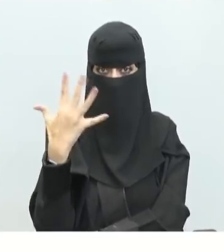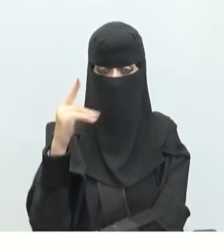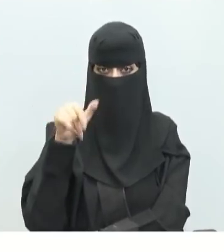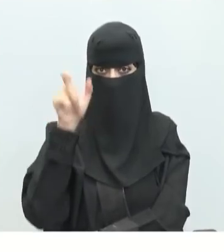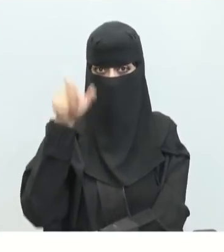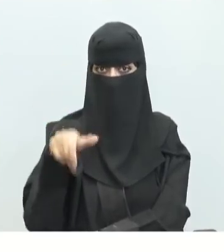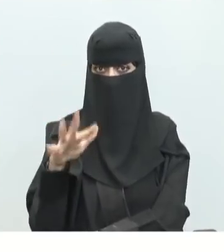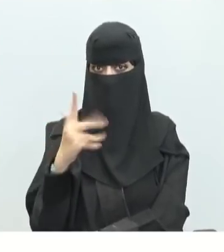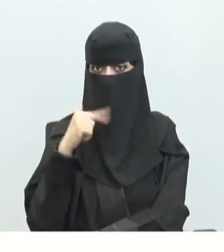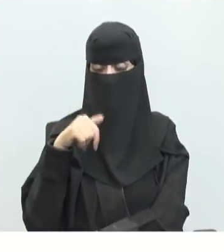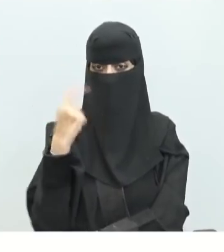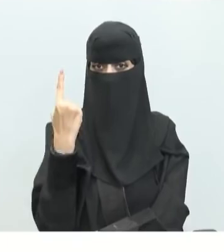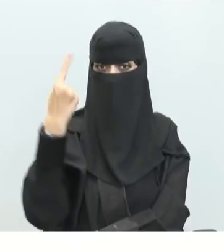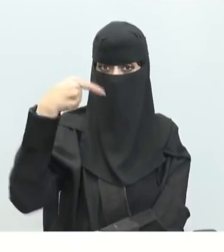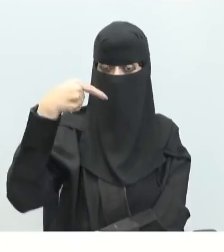عن كم 10